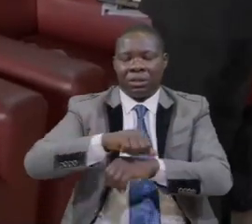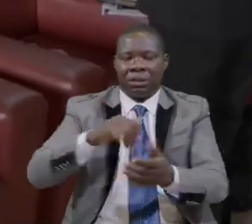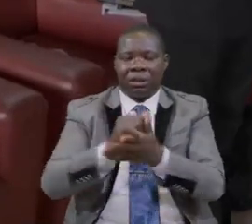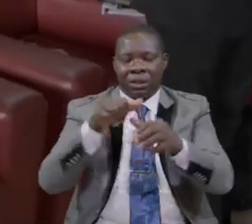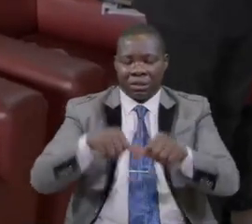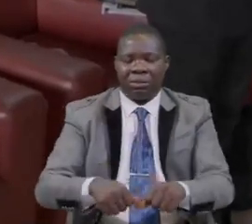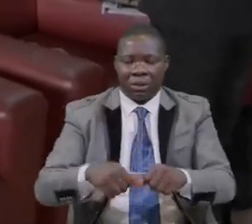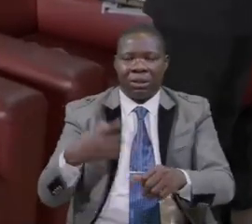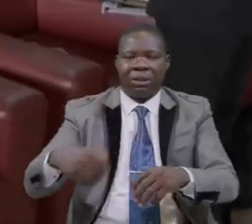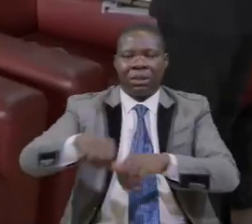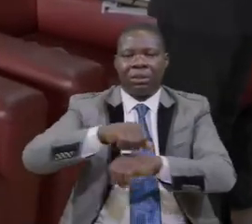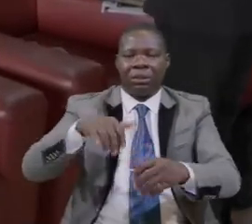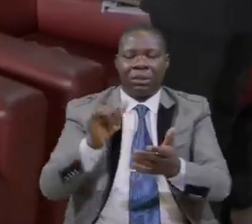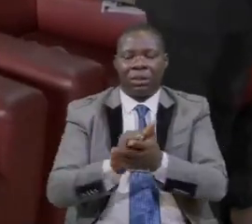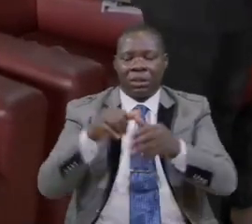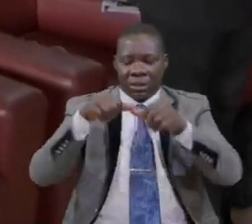qui reste